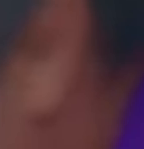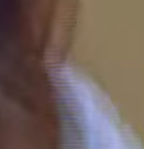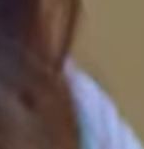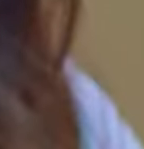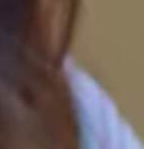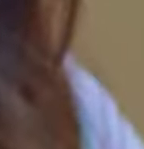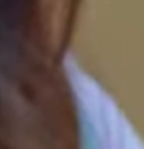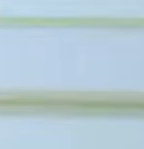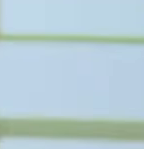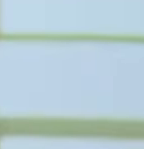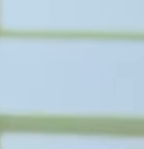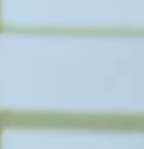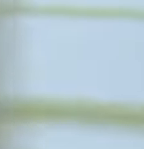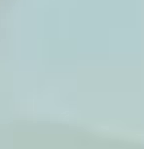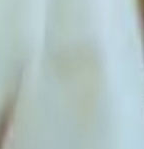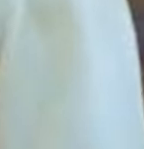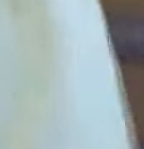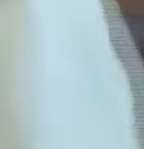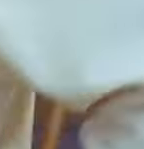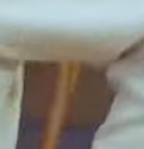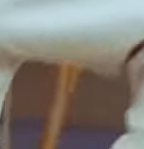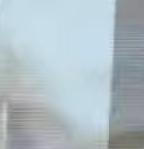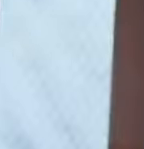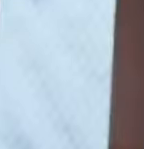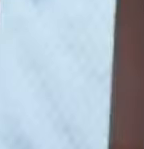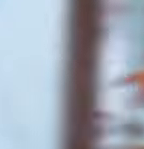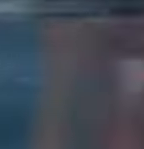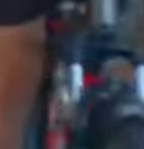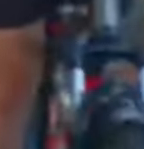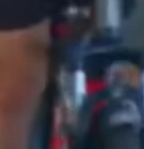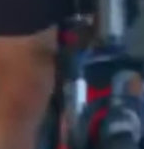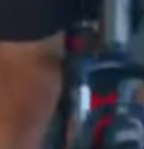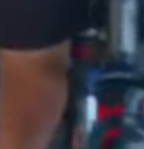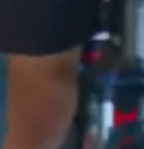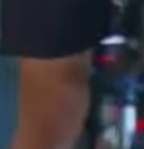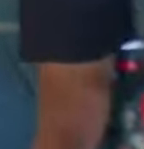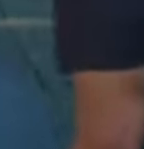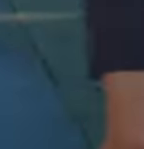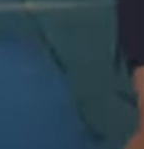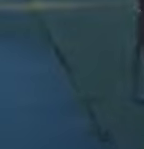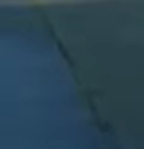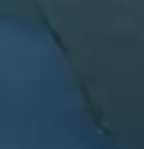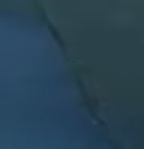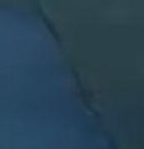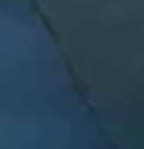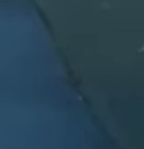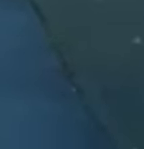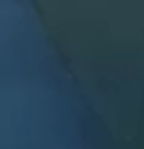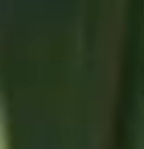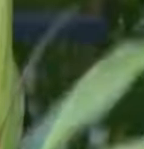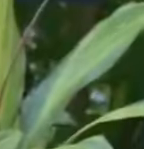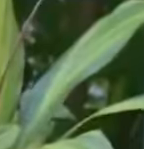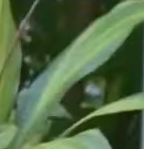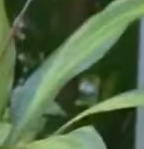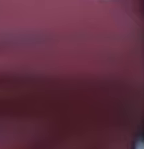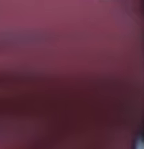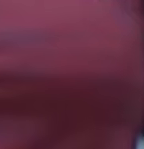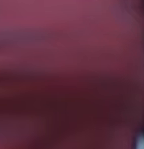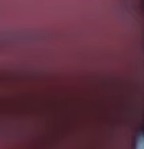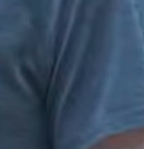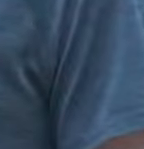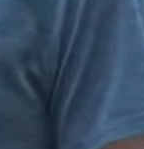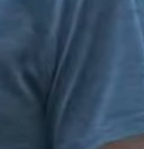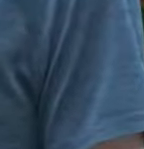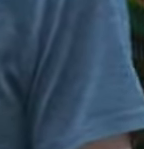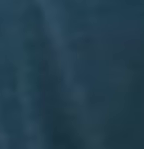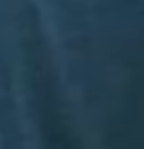niya. Ano? Overthink malala. Teka, matawagan nga yung Jacob na yan. Oy, oy, oy. Sa kalsada tingin ha. Baka mabangga kayo. Can relate